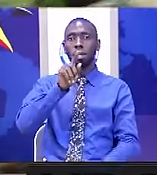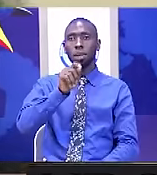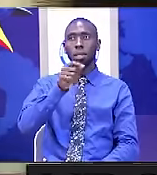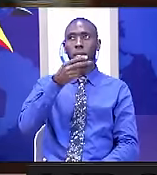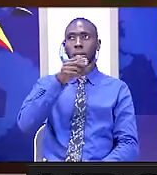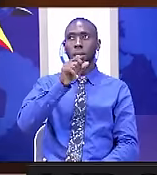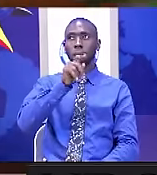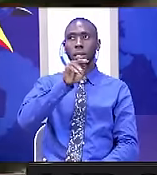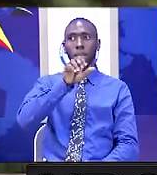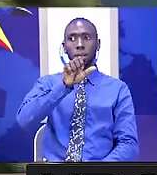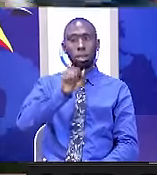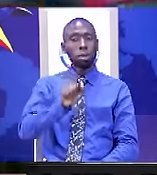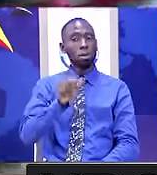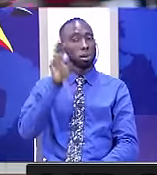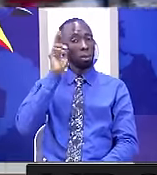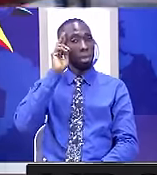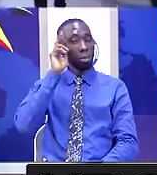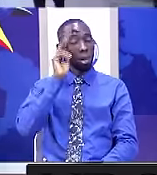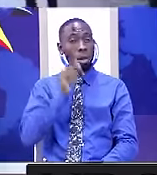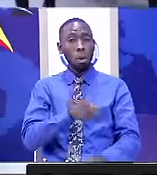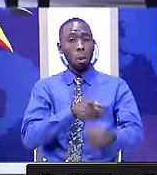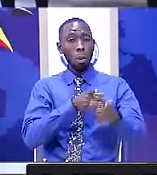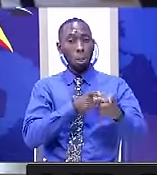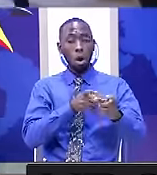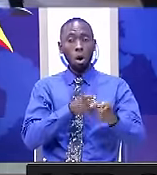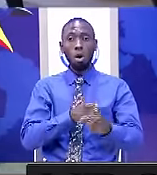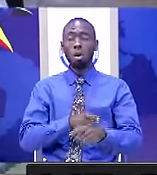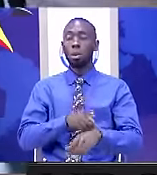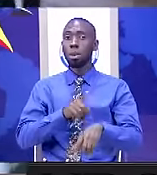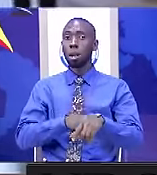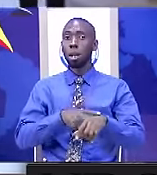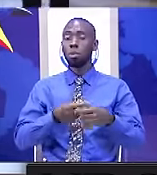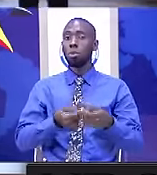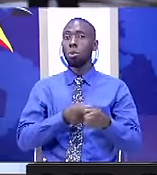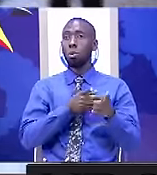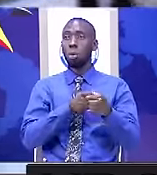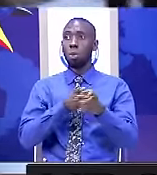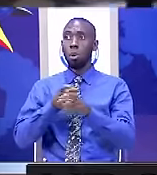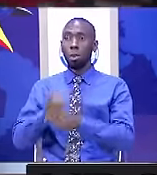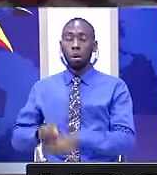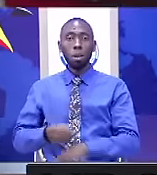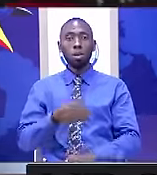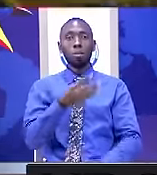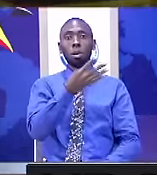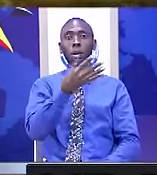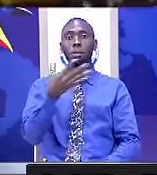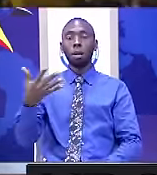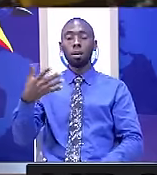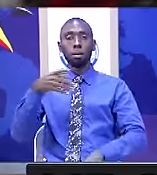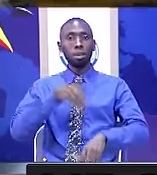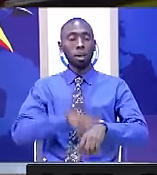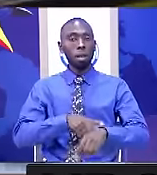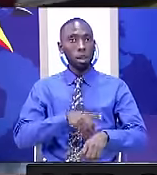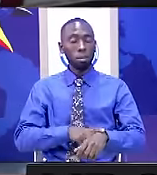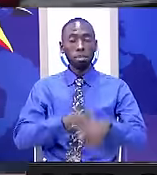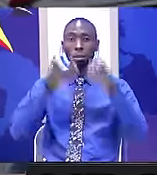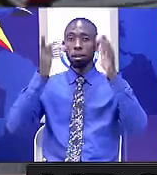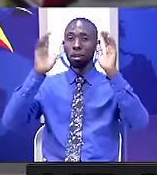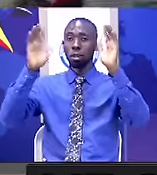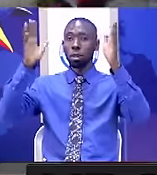essasi eryasooka okulumizibwa mu lutalo omulundi ogwana mu etaano ogw'olunaku luno